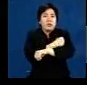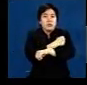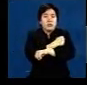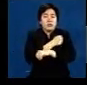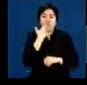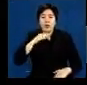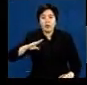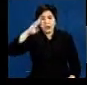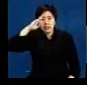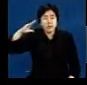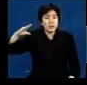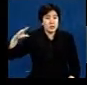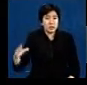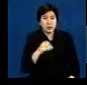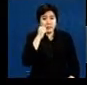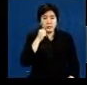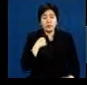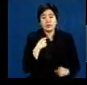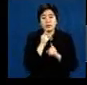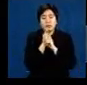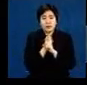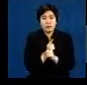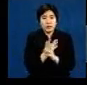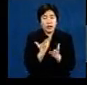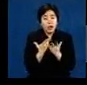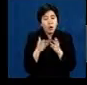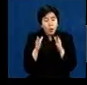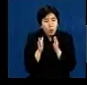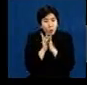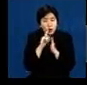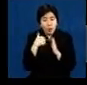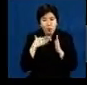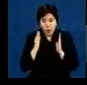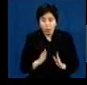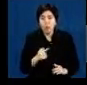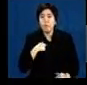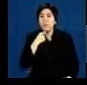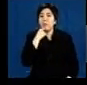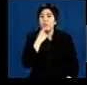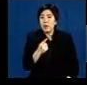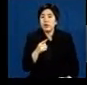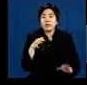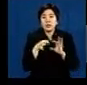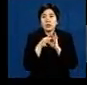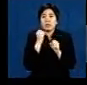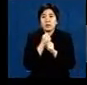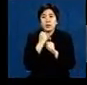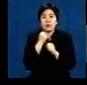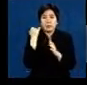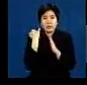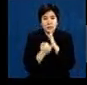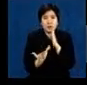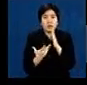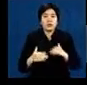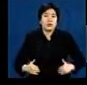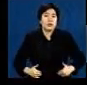ารที่ไม่อยู่ในหลักของนิติธรรมรวมทั้งผู้ที่ถูกกล่าวหาว่ากระทำต่อชีวิตร่